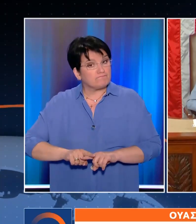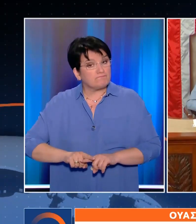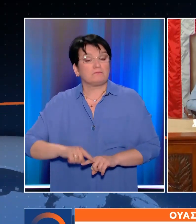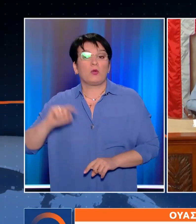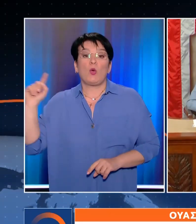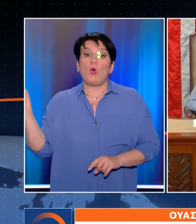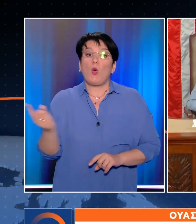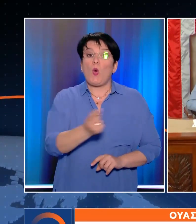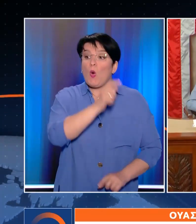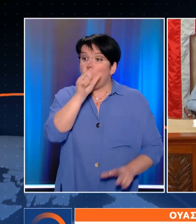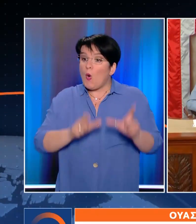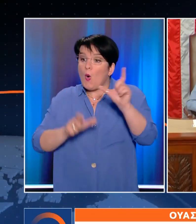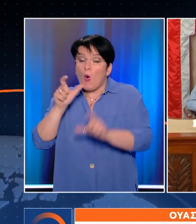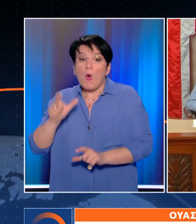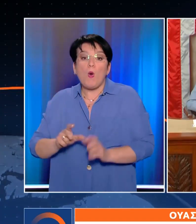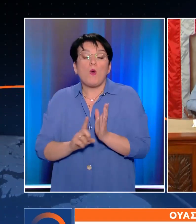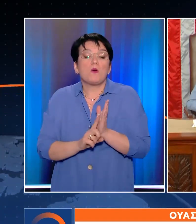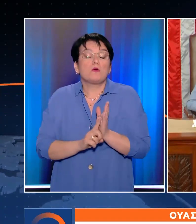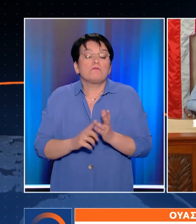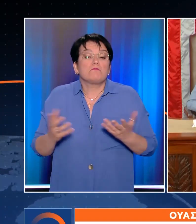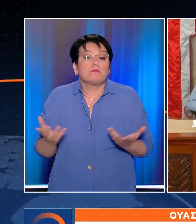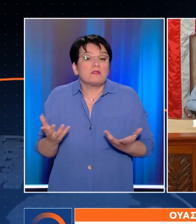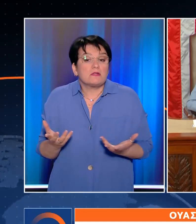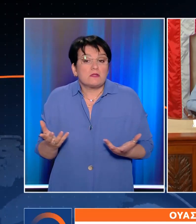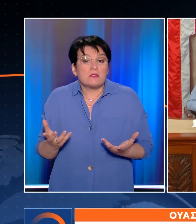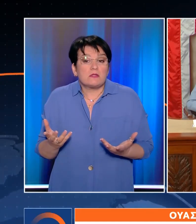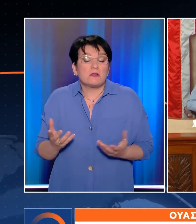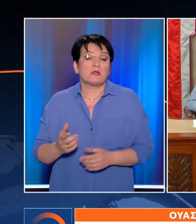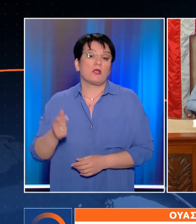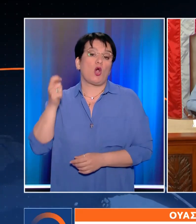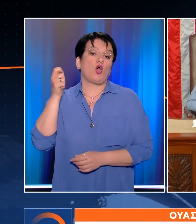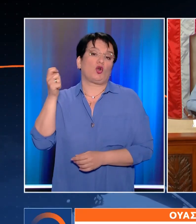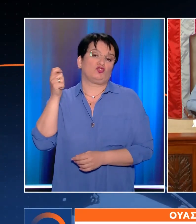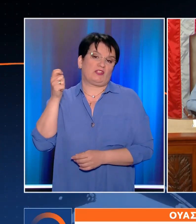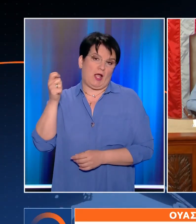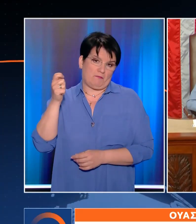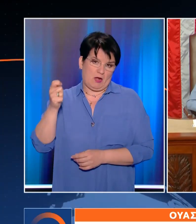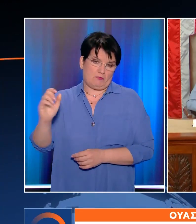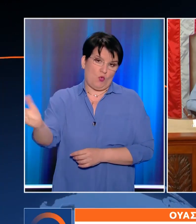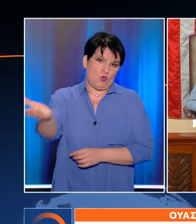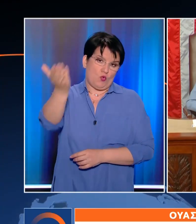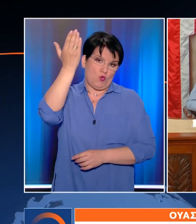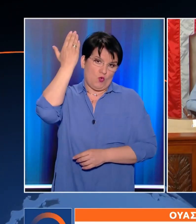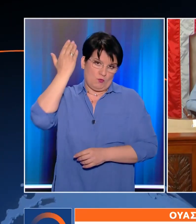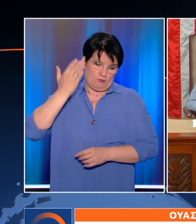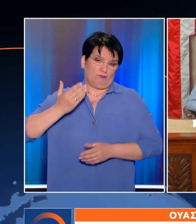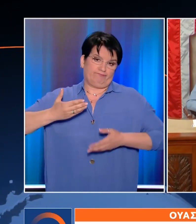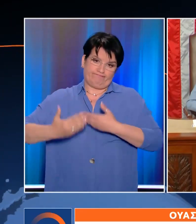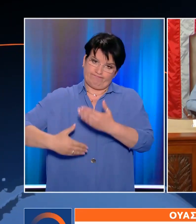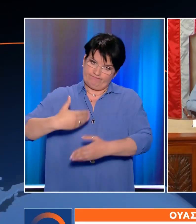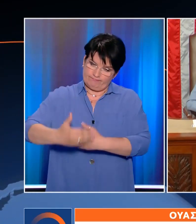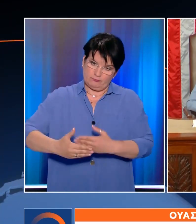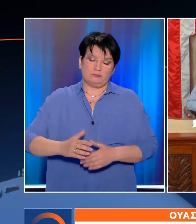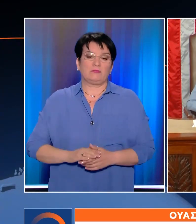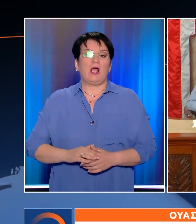Όλοι οφείλουμε τις δουλειές μας στους προγόνους μας, βεβαίως. Κυρία